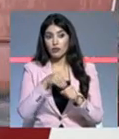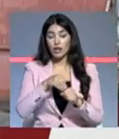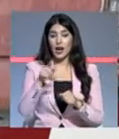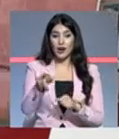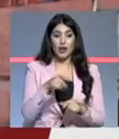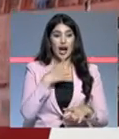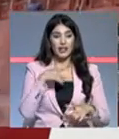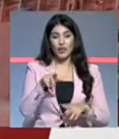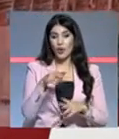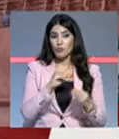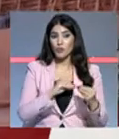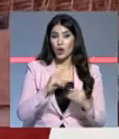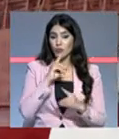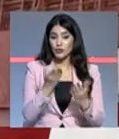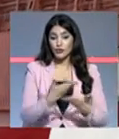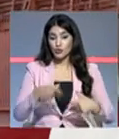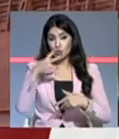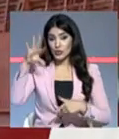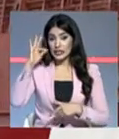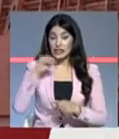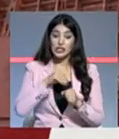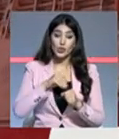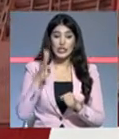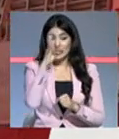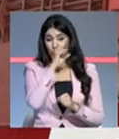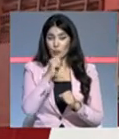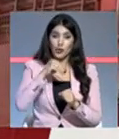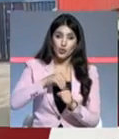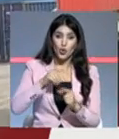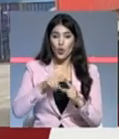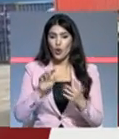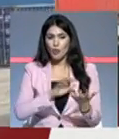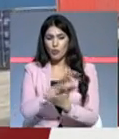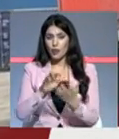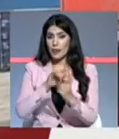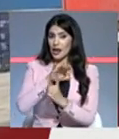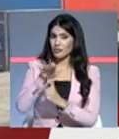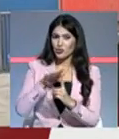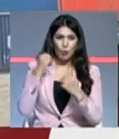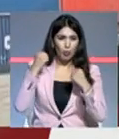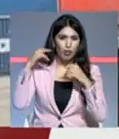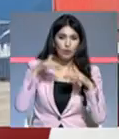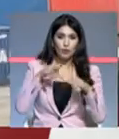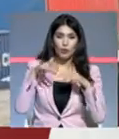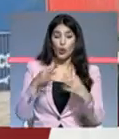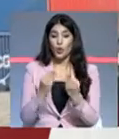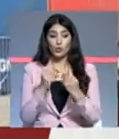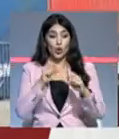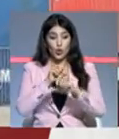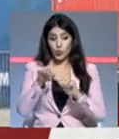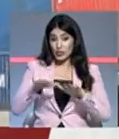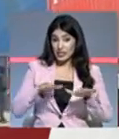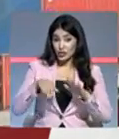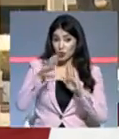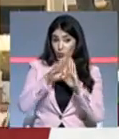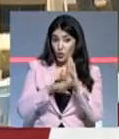الانشغال بالبلاد في الأشهر الأخيرة، وفي ظل الصعوبات الاقتصادية والمشاكل الاجتماعية الحالية وعدم وضوح الرؤية